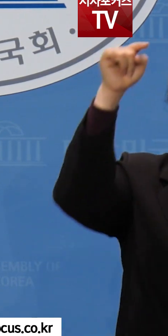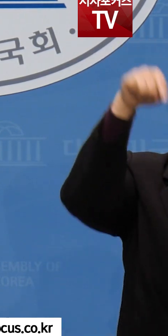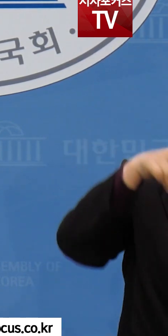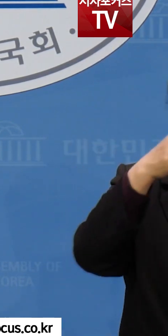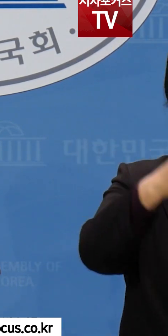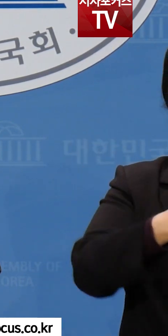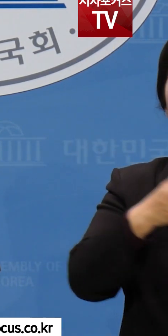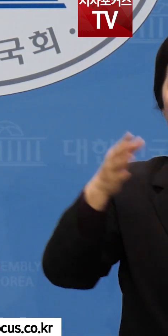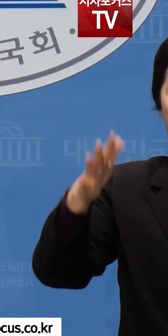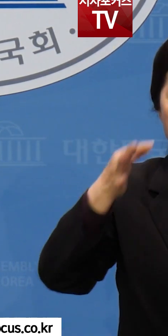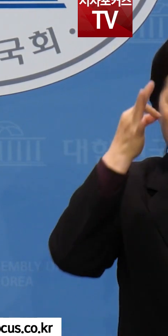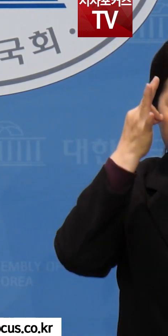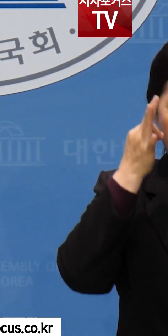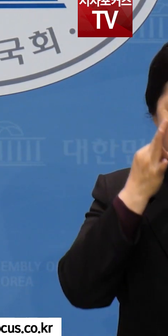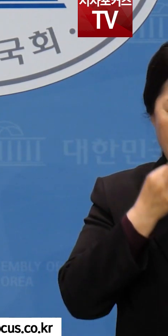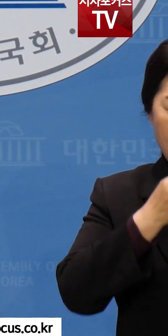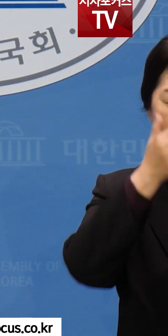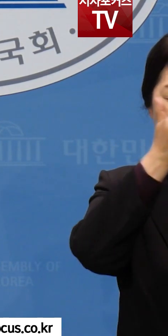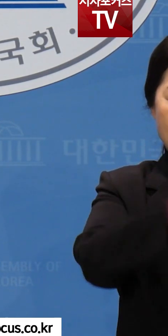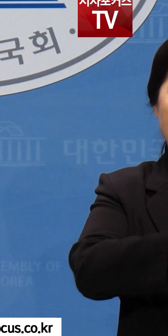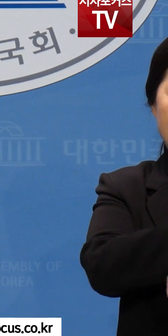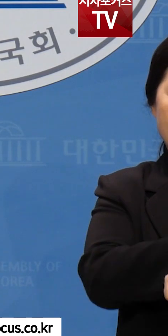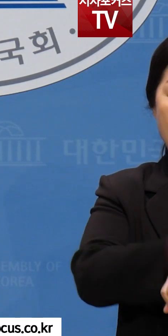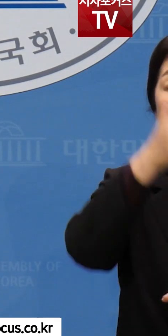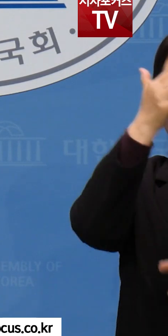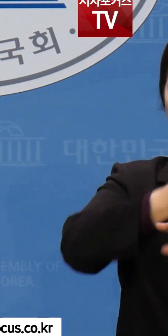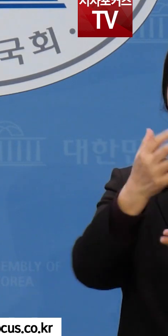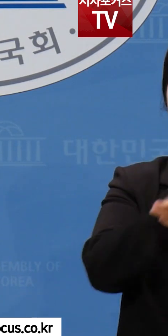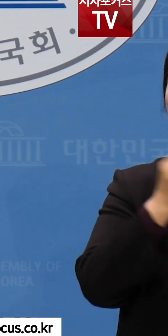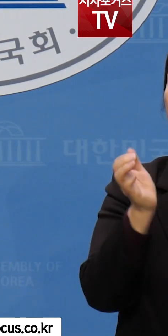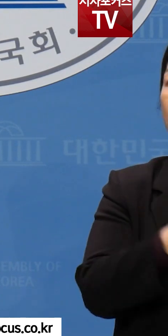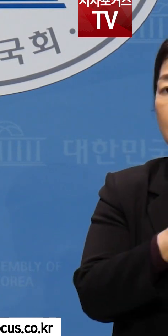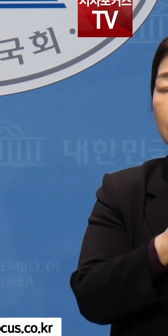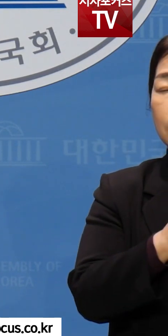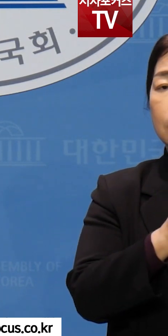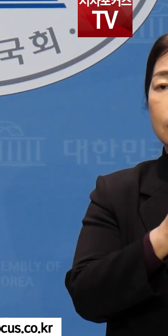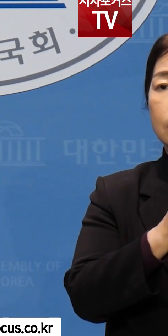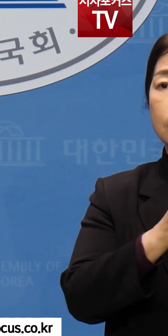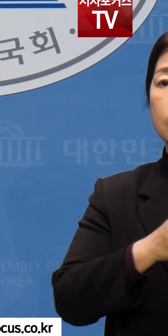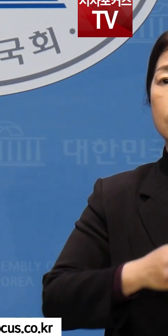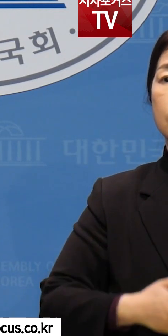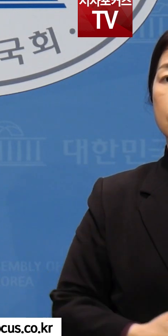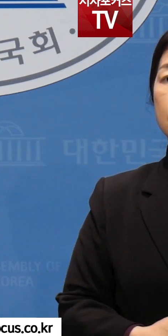30년의 땀방울을 결실을 볼 수 있는 새로운 장을 열게 되었습니다.